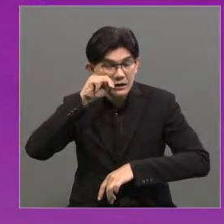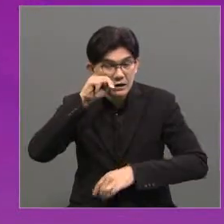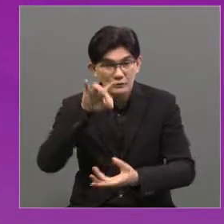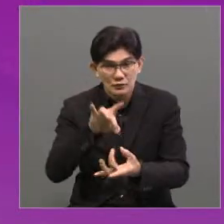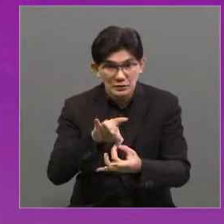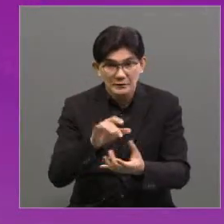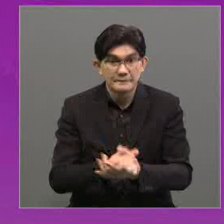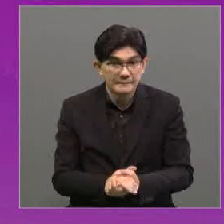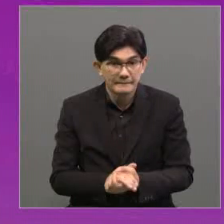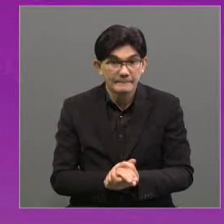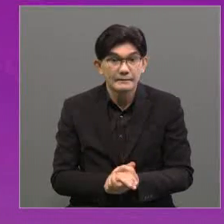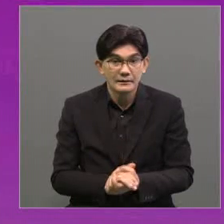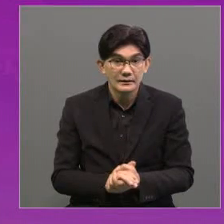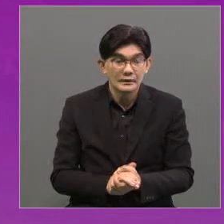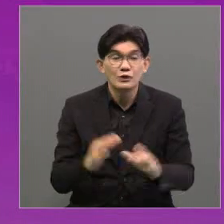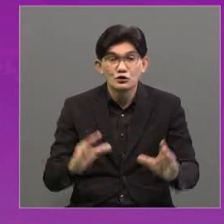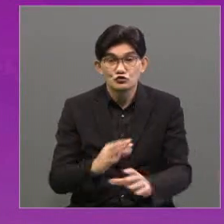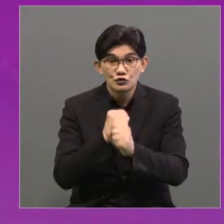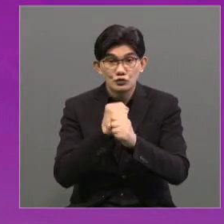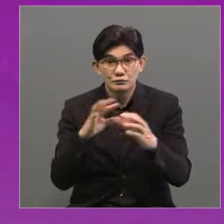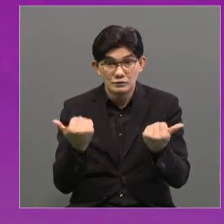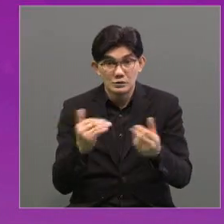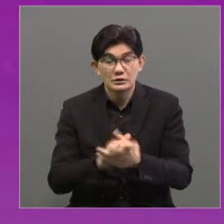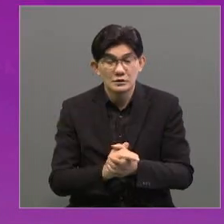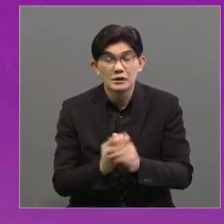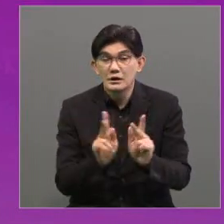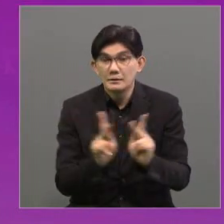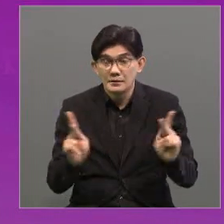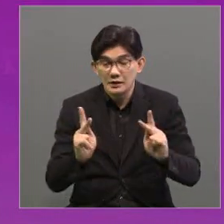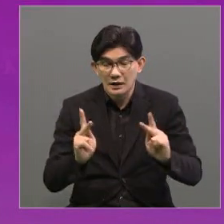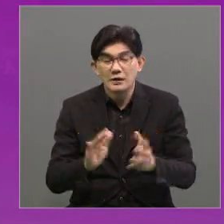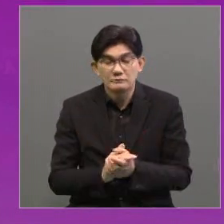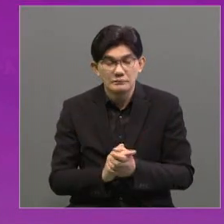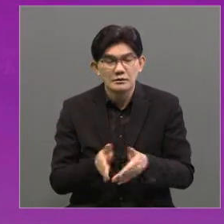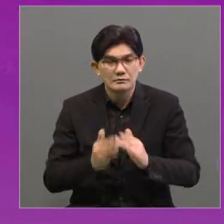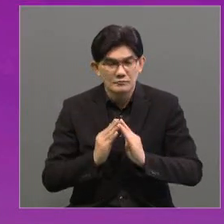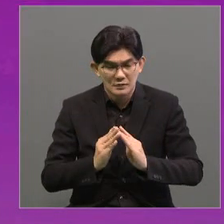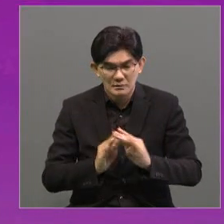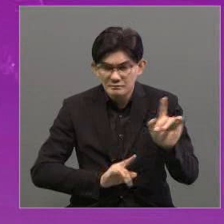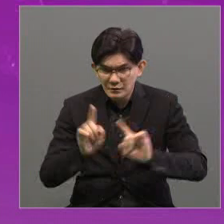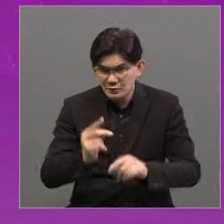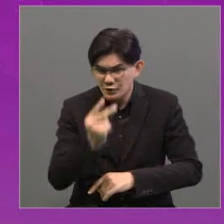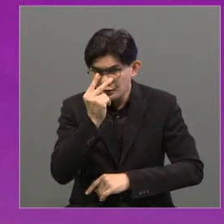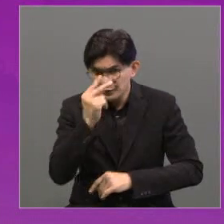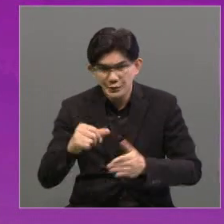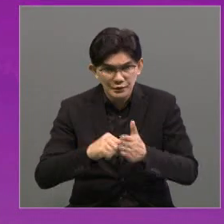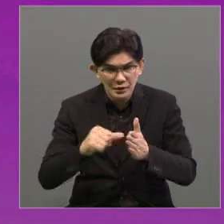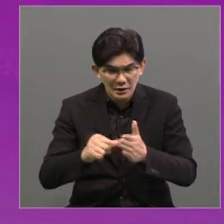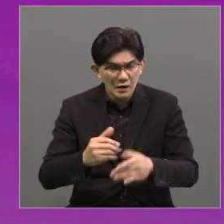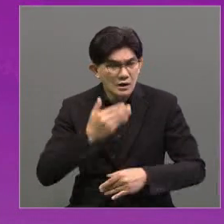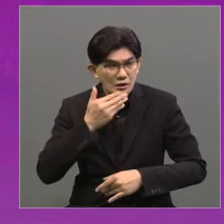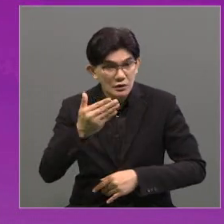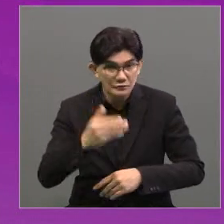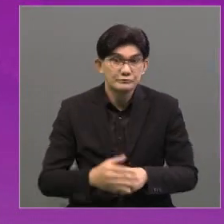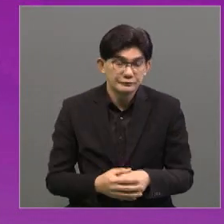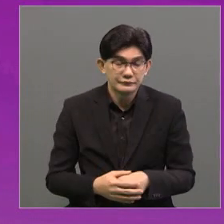ทัยนะครับซึ่งเบื้องต้นก็เคาะออกมาว่าเดี๋ยวจะมีการแต่งตั้งคณะกรรมการขึ้นมาติดตามความเสียหายเพื่อให้เกิดการแก้ปัญหาแบบถาว